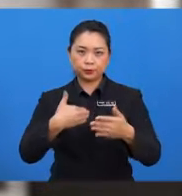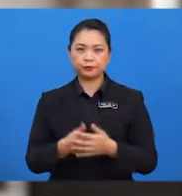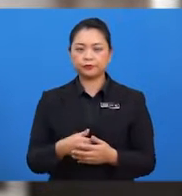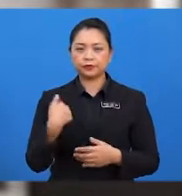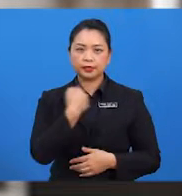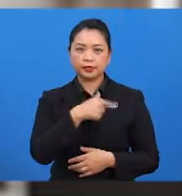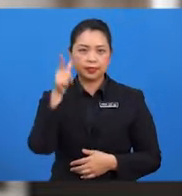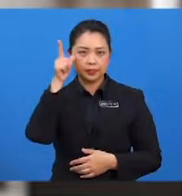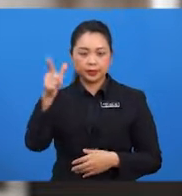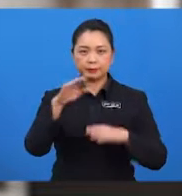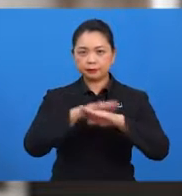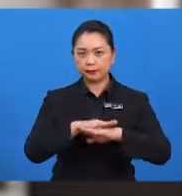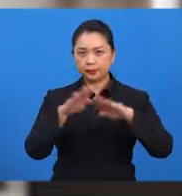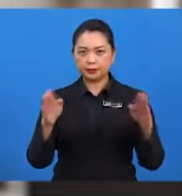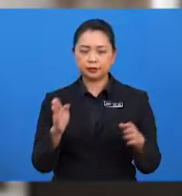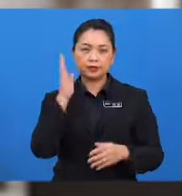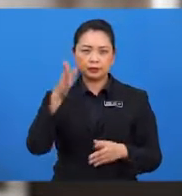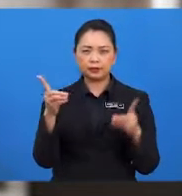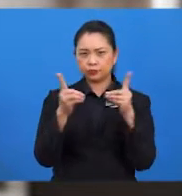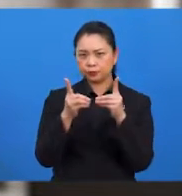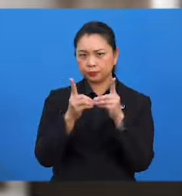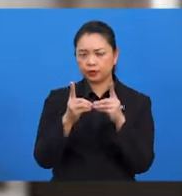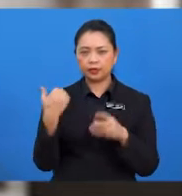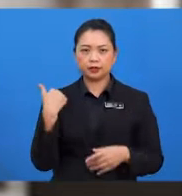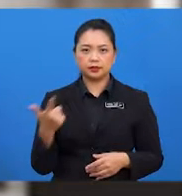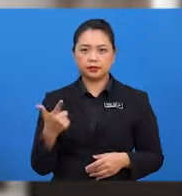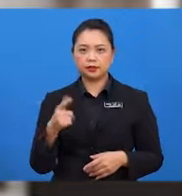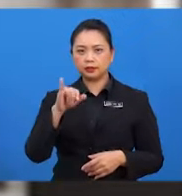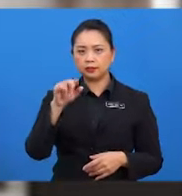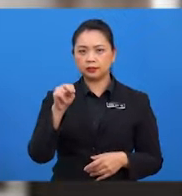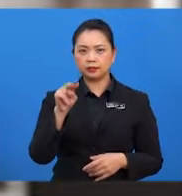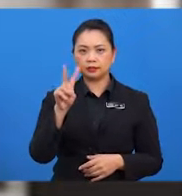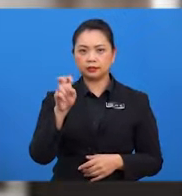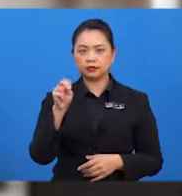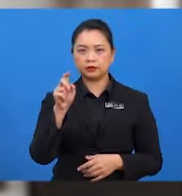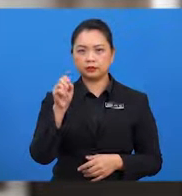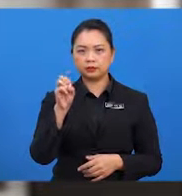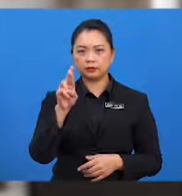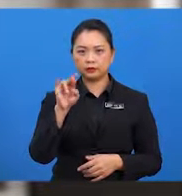lihat, perbezaan yang akan ditemui ialah inventory awal